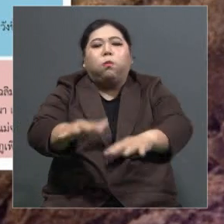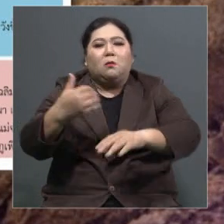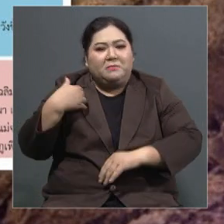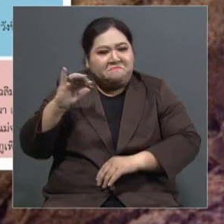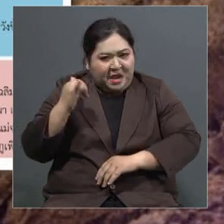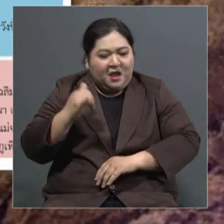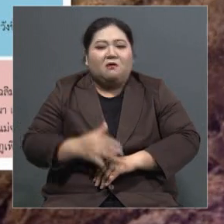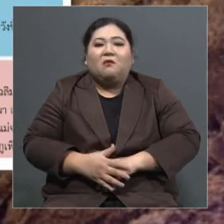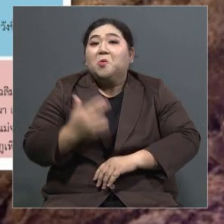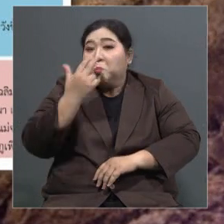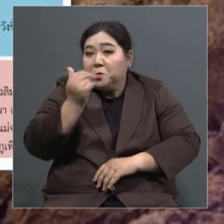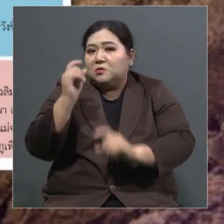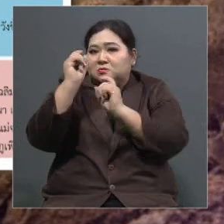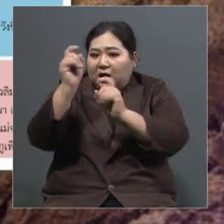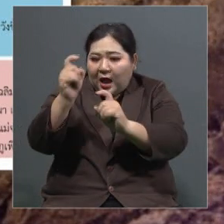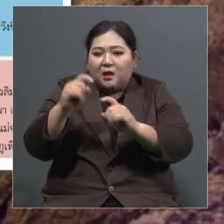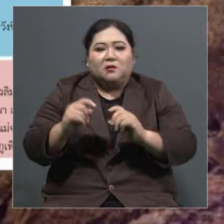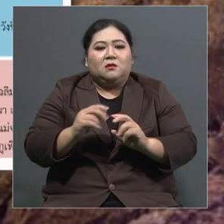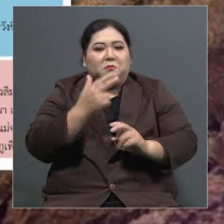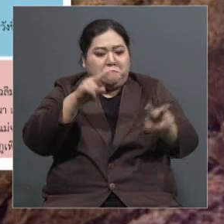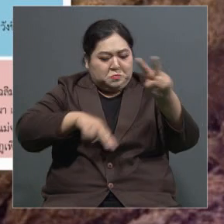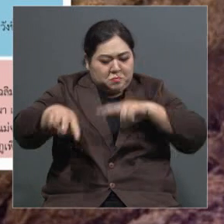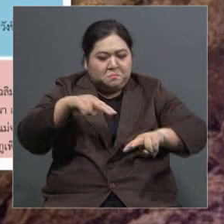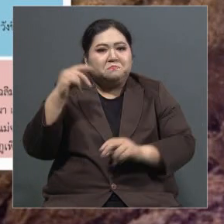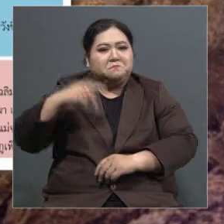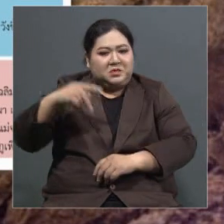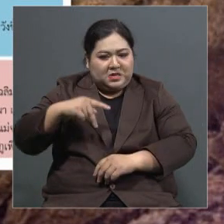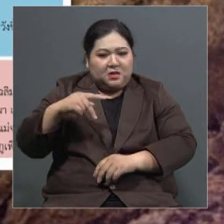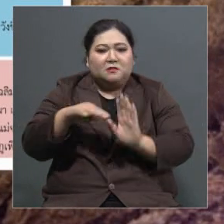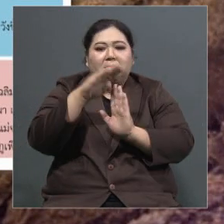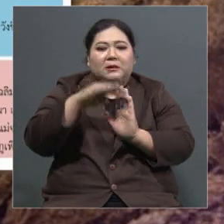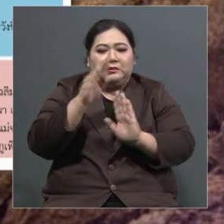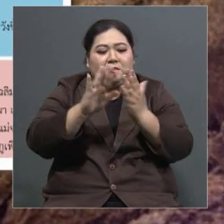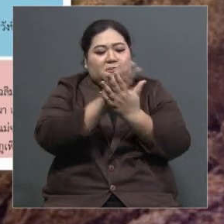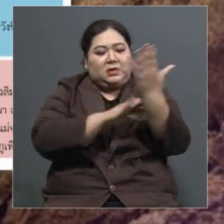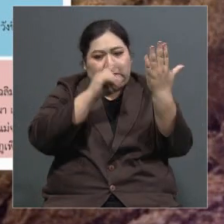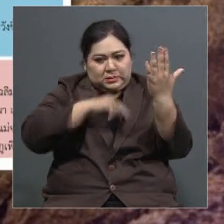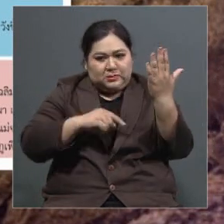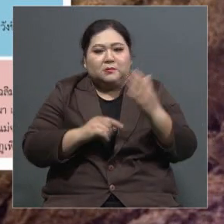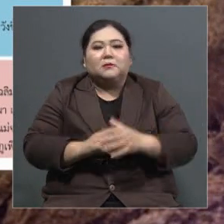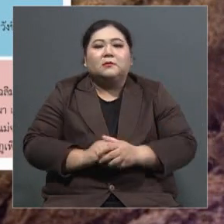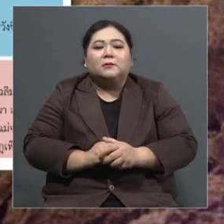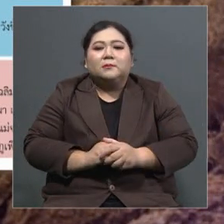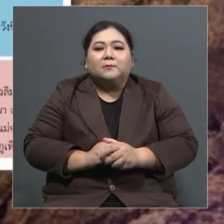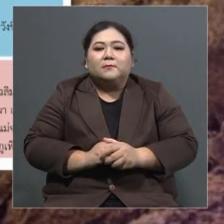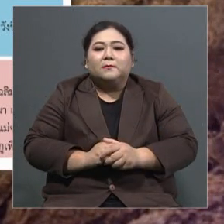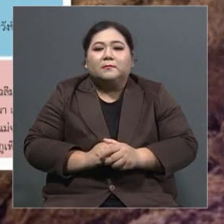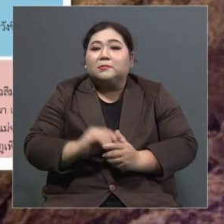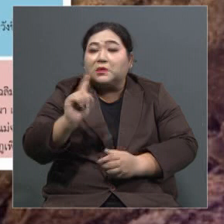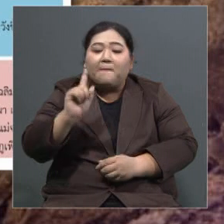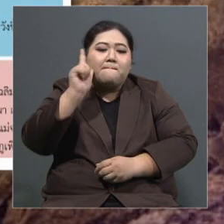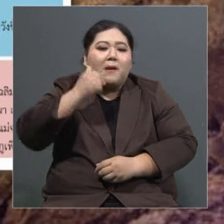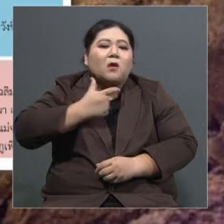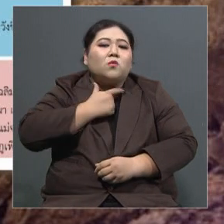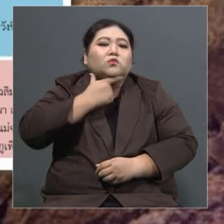และเฝ้าระวังภัยแผ่นดินถล่มเป็นกรณีพิเศษในพื้นที่ภาคเหนือของประเทศไทยนะครับโดยเฉพาะที่แม่ฮ่องสร